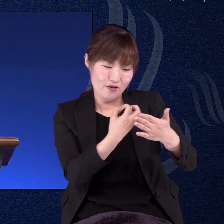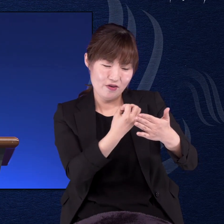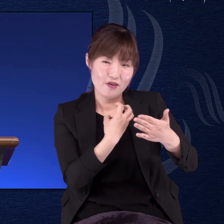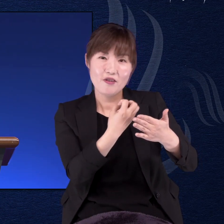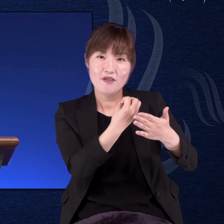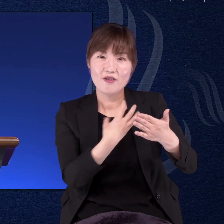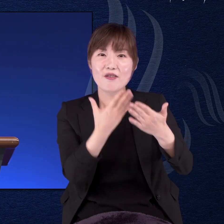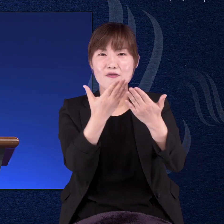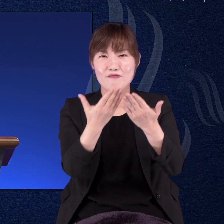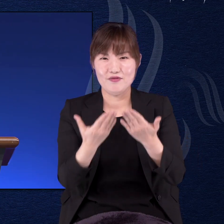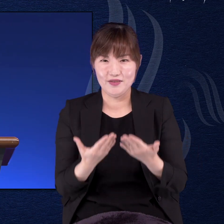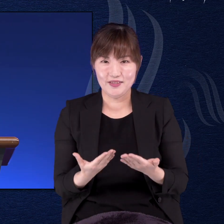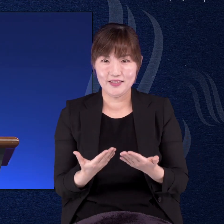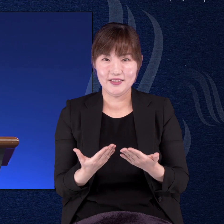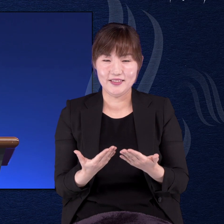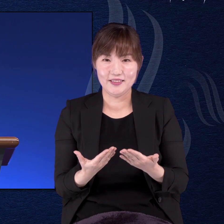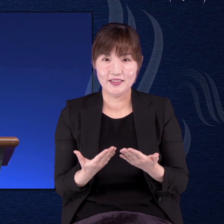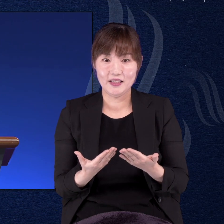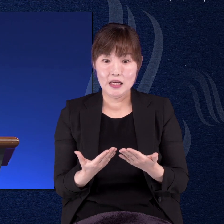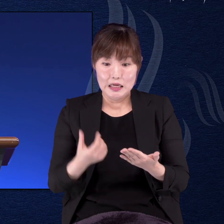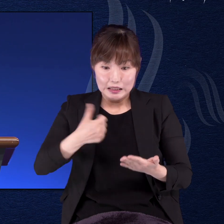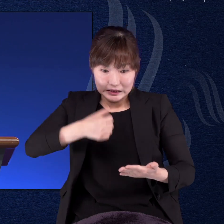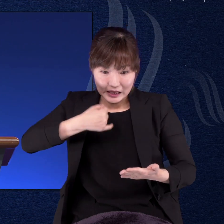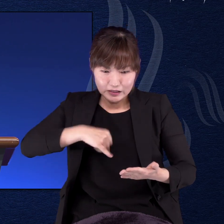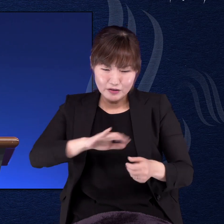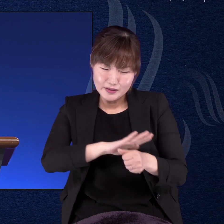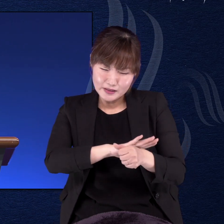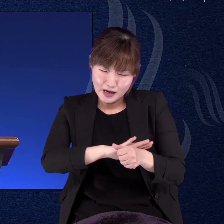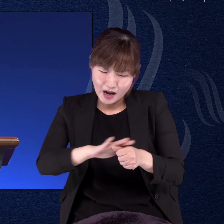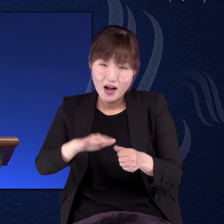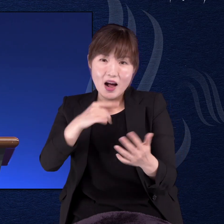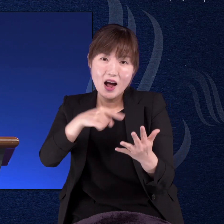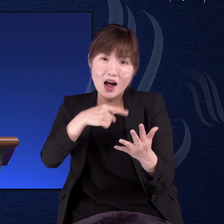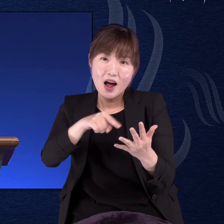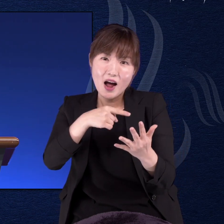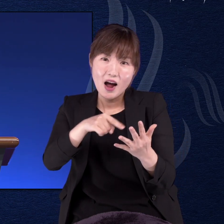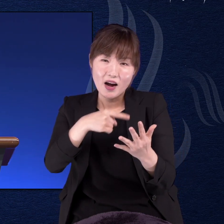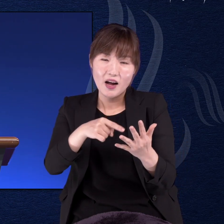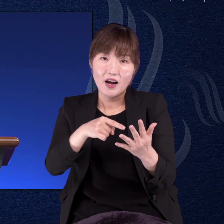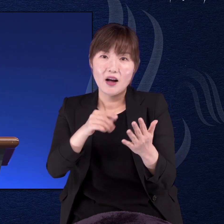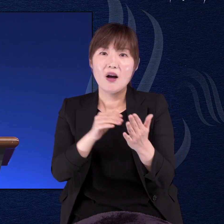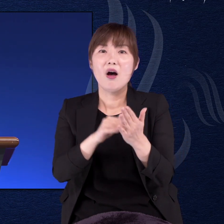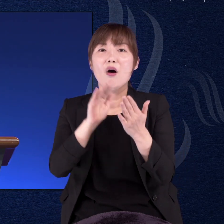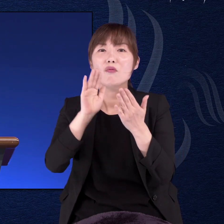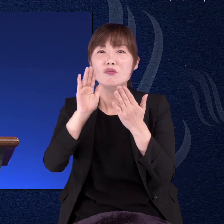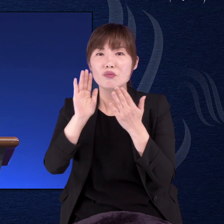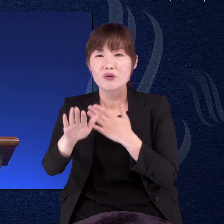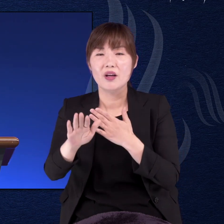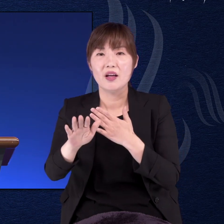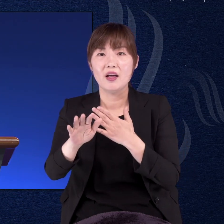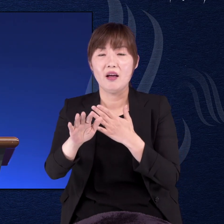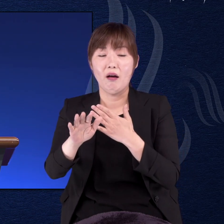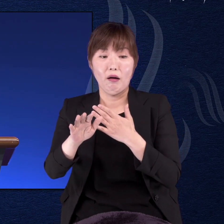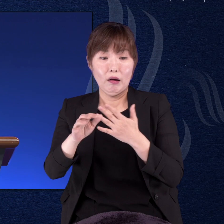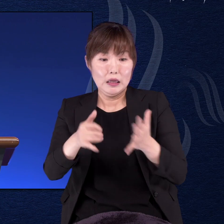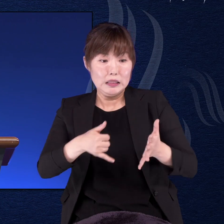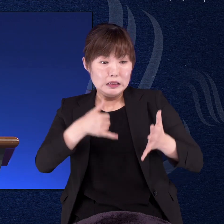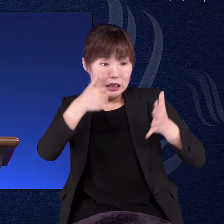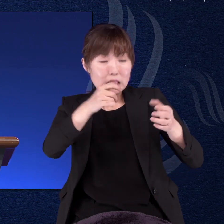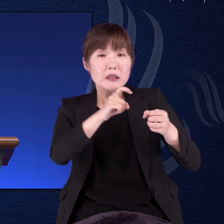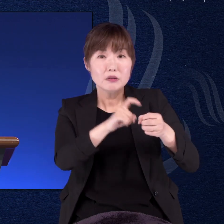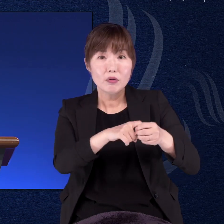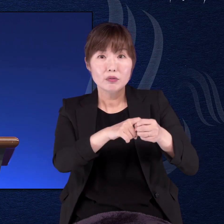가르치고 행하게 하면요, 반드시 성공합니다. 세상적으로도. 성공 안 할 수가 없잖아요.